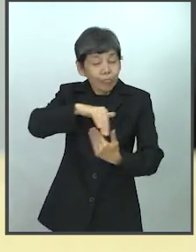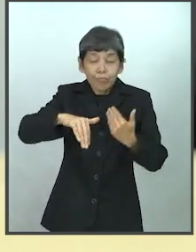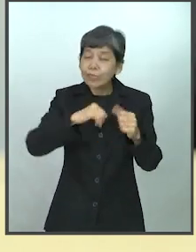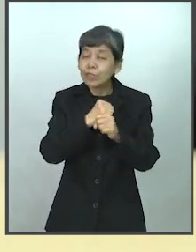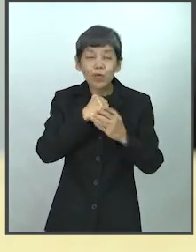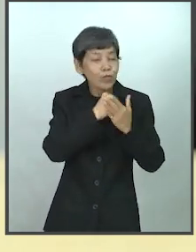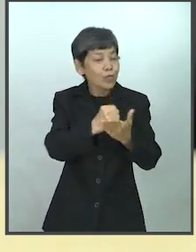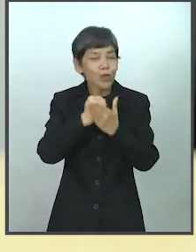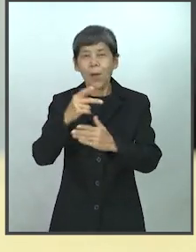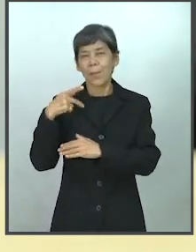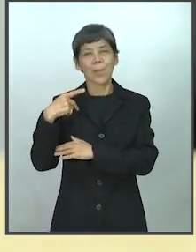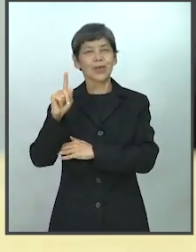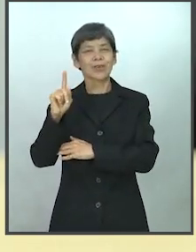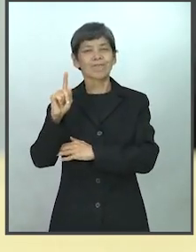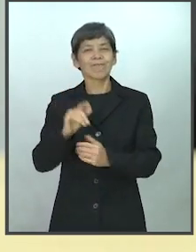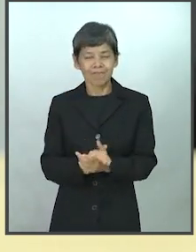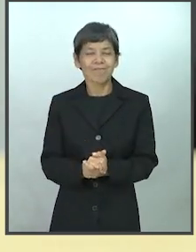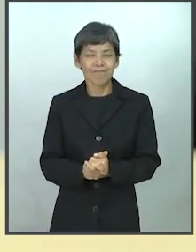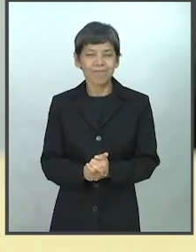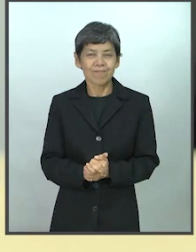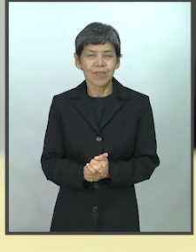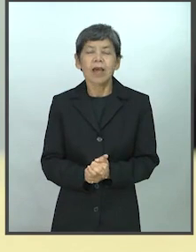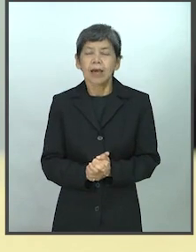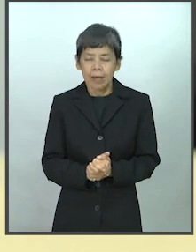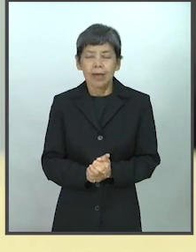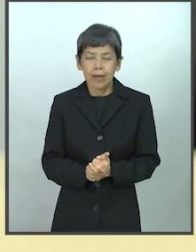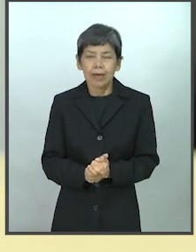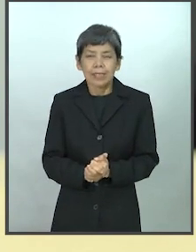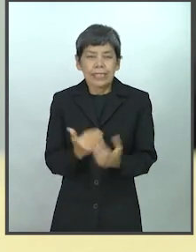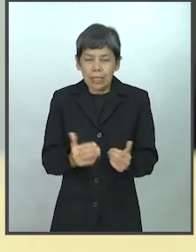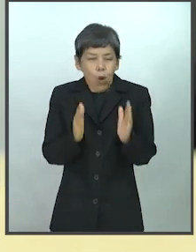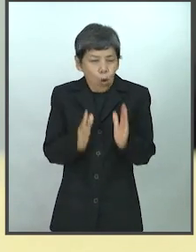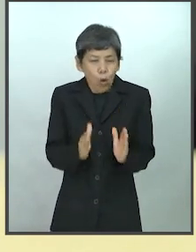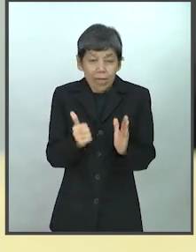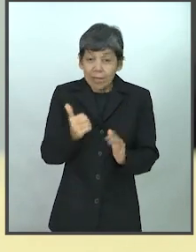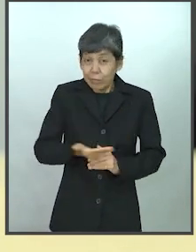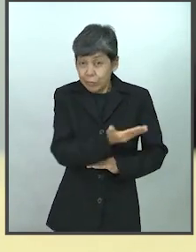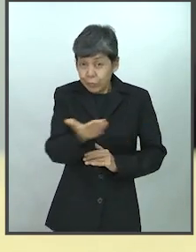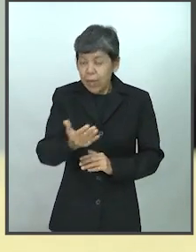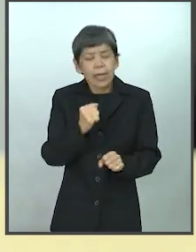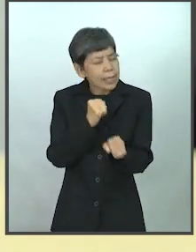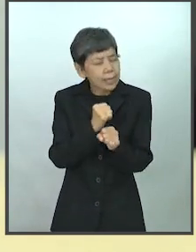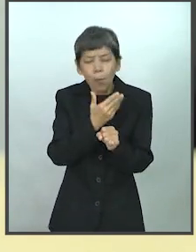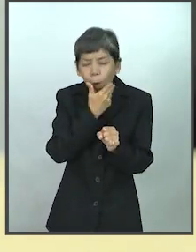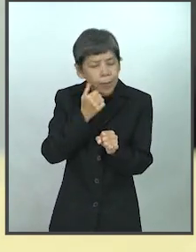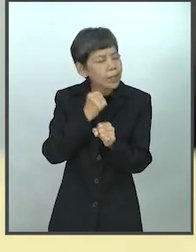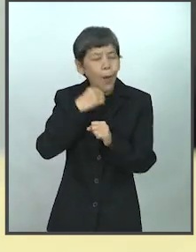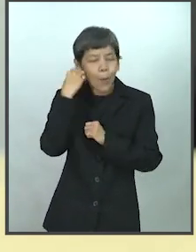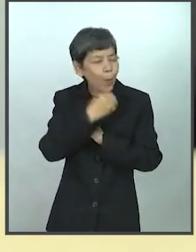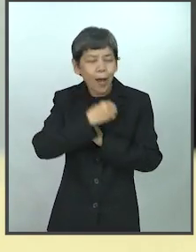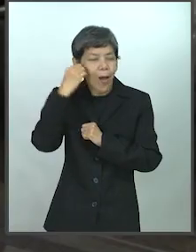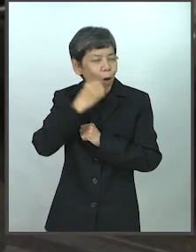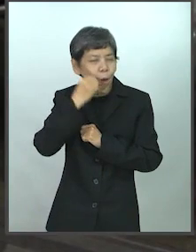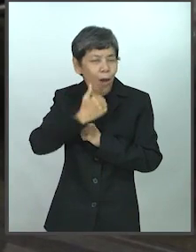ชน์ให้กับสังคมส่วนรวมด้วยนะครับเพราะฉะนั้นบรรดาคนดีทั้งหลายก็ทำความดีกันต่อไปน